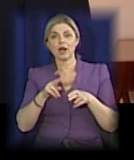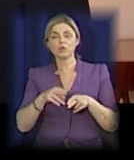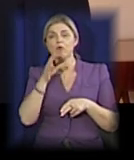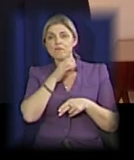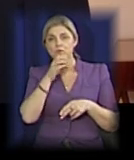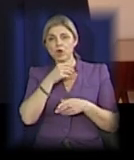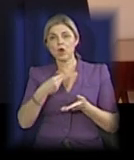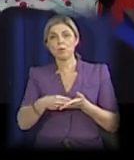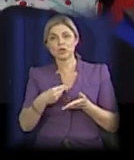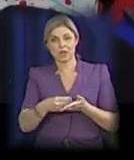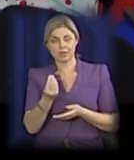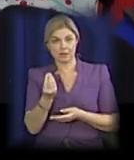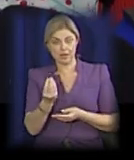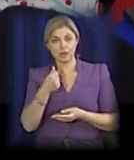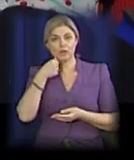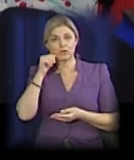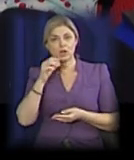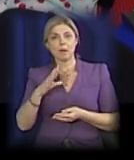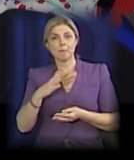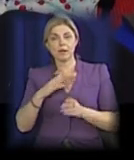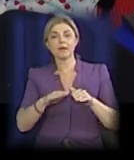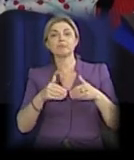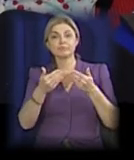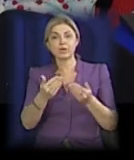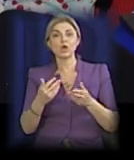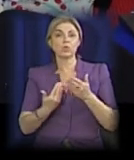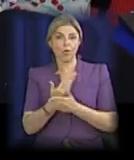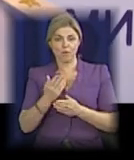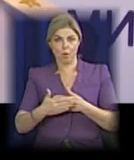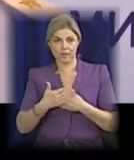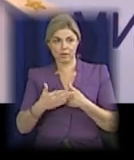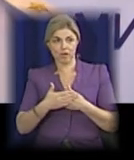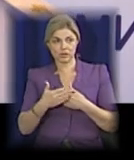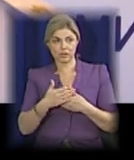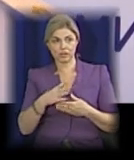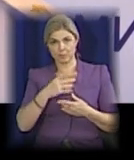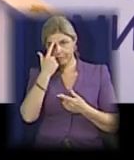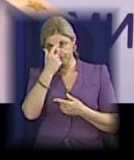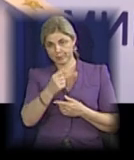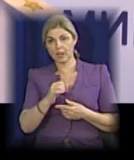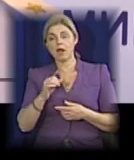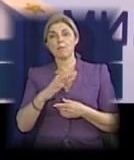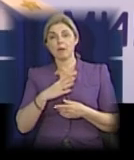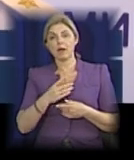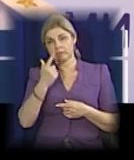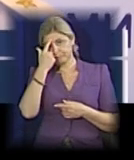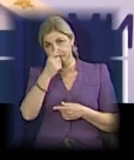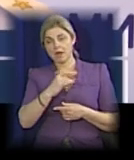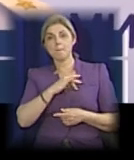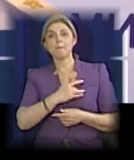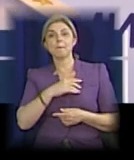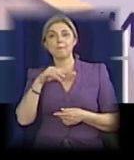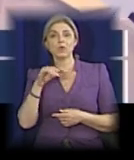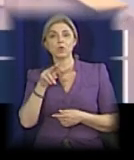розкрадання бюджетних коштів. Вчора йому висунуто нові обвинувачування. Приділив нову підозру, значить, добавив